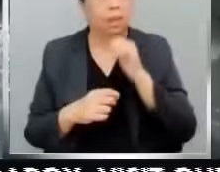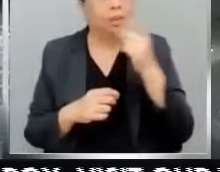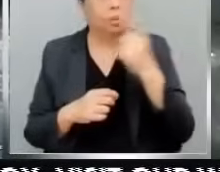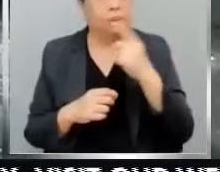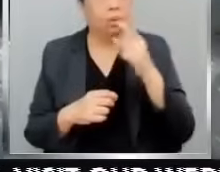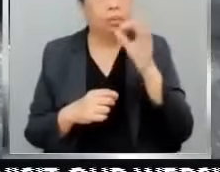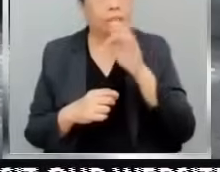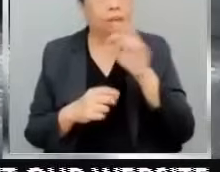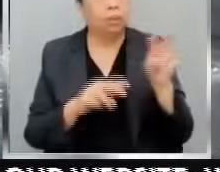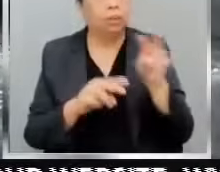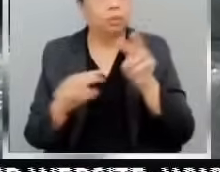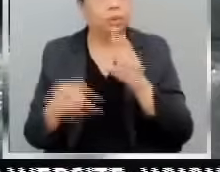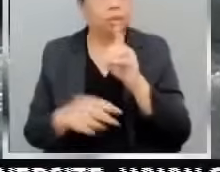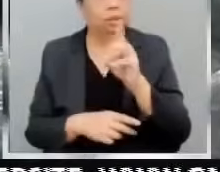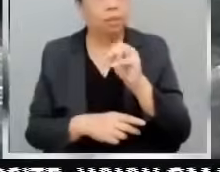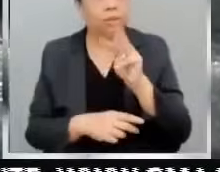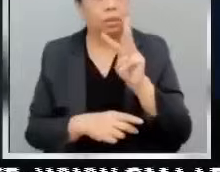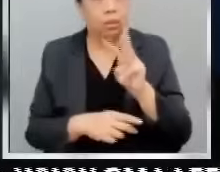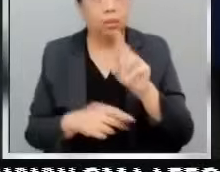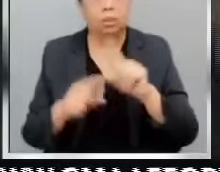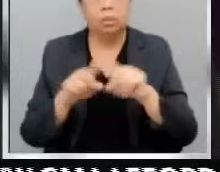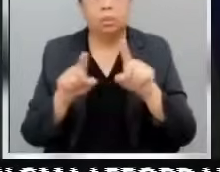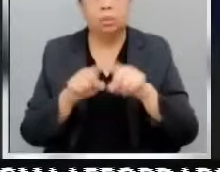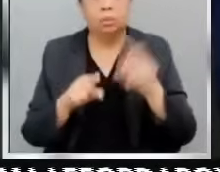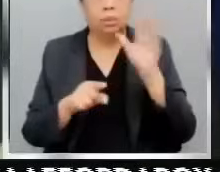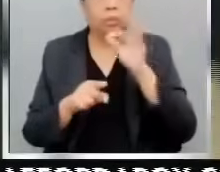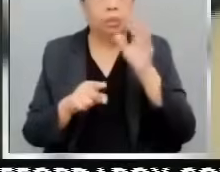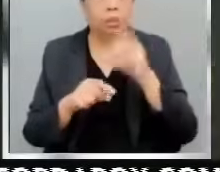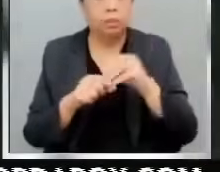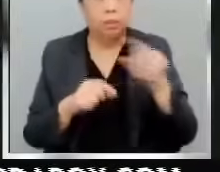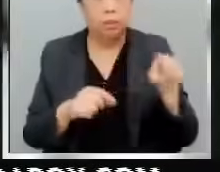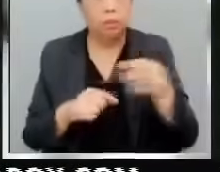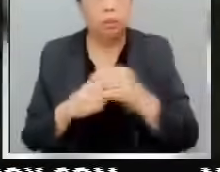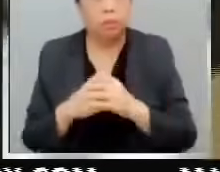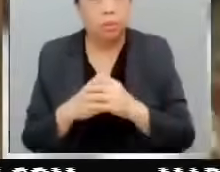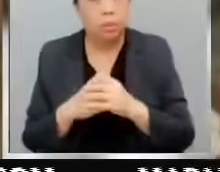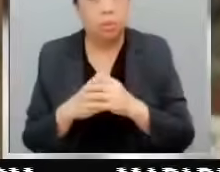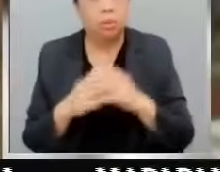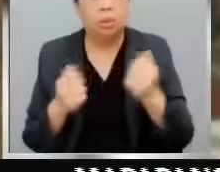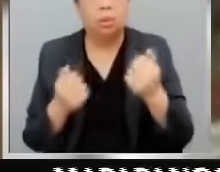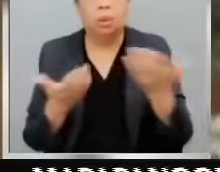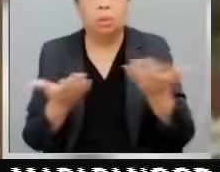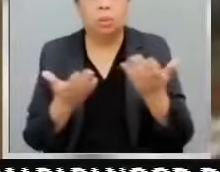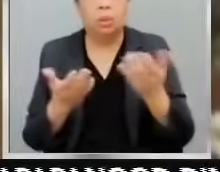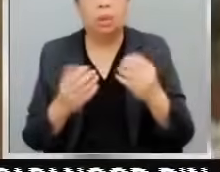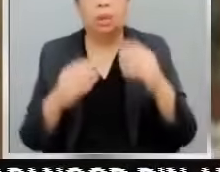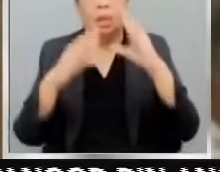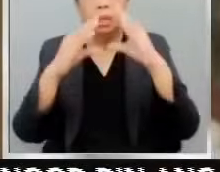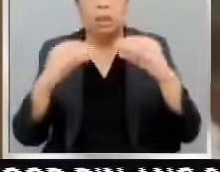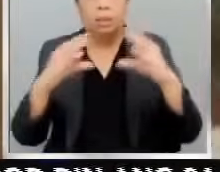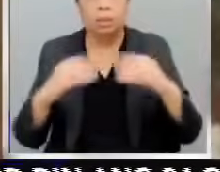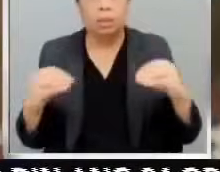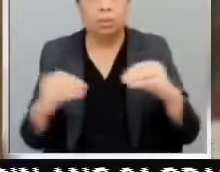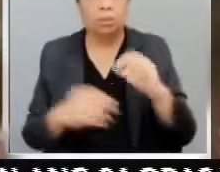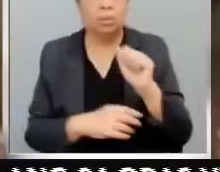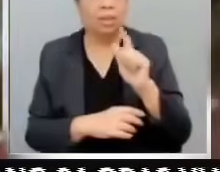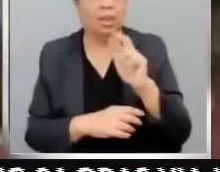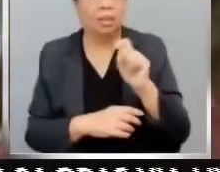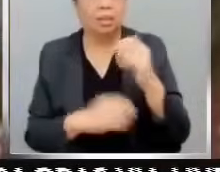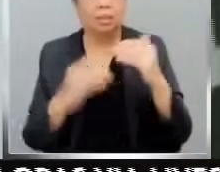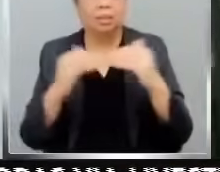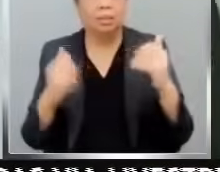ngayon ng DMW, kundi ang mga kababayan natin sa hilaga nito, ang bansang Lebanon. Nasa Alert Level 3 na o